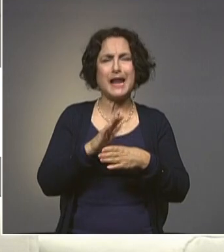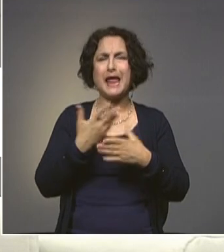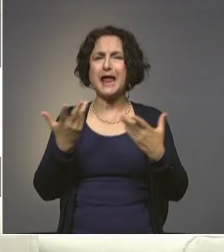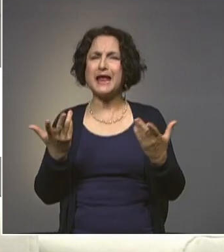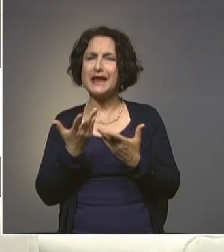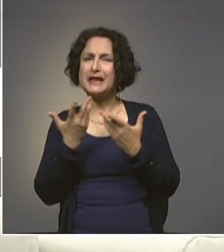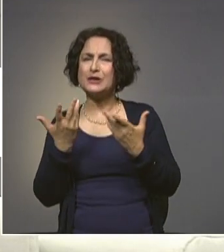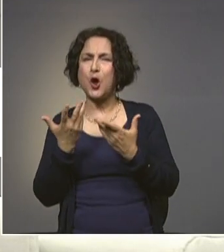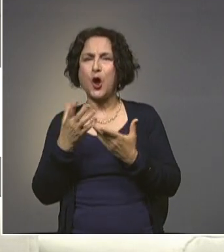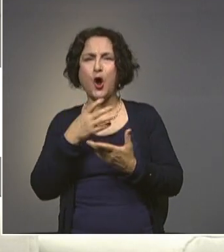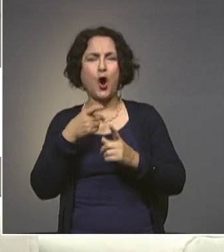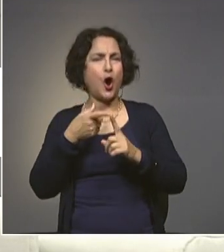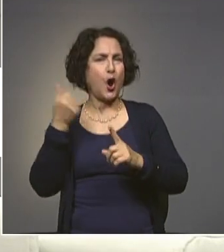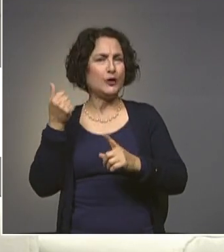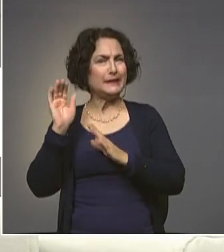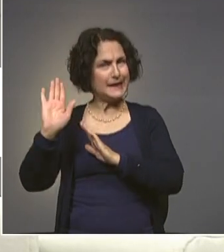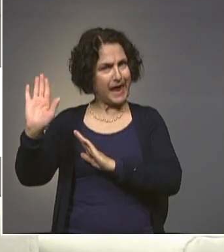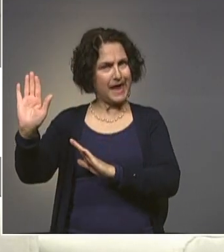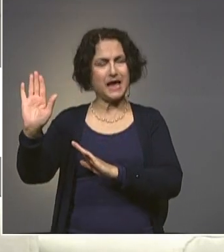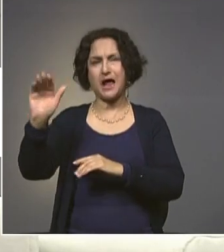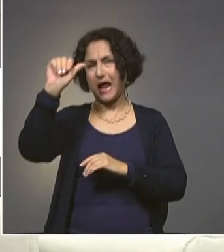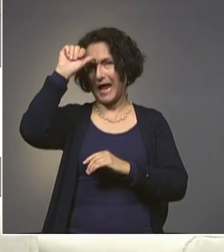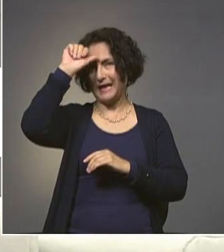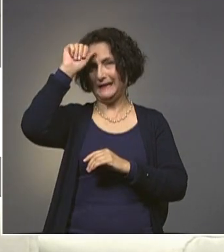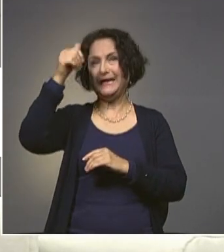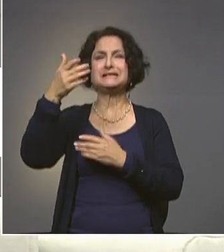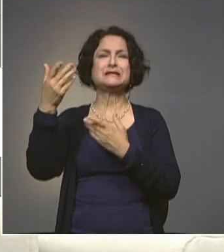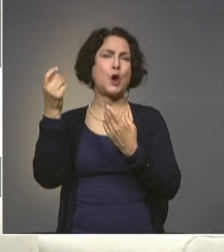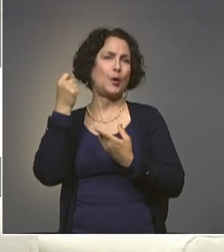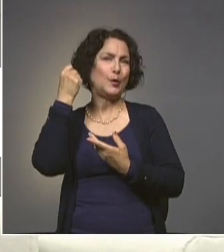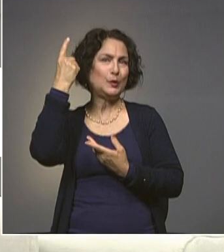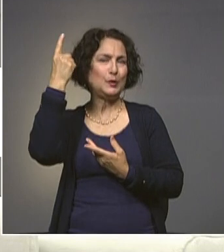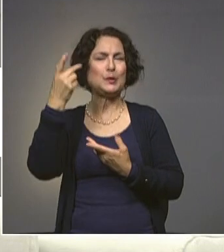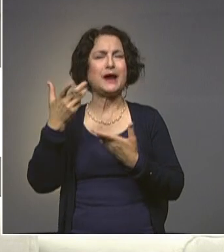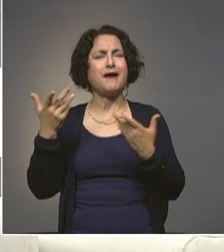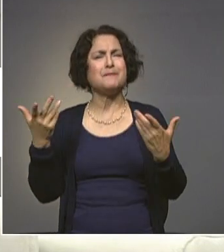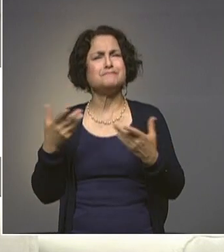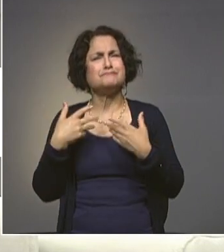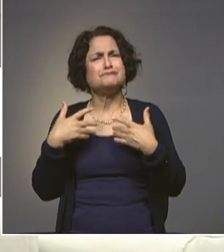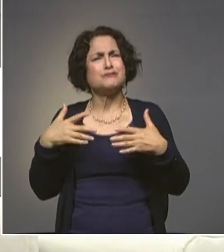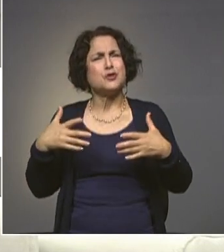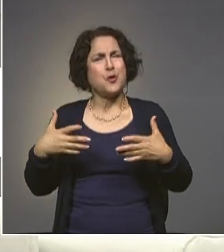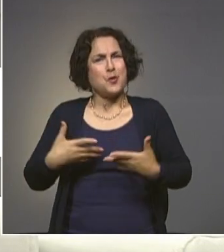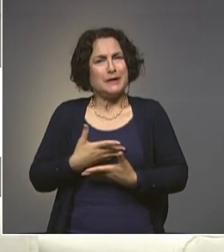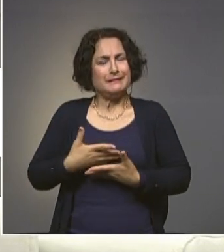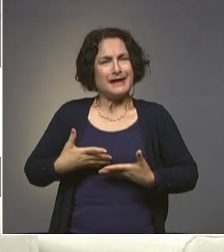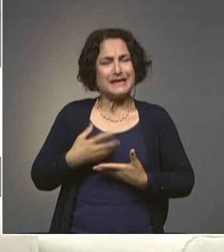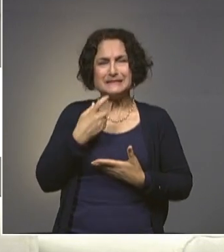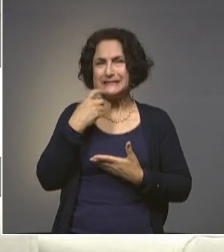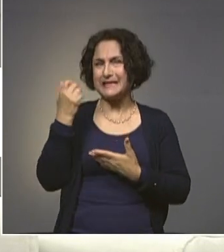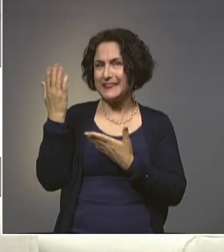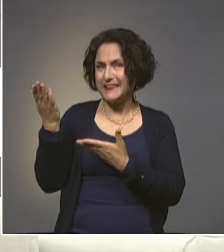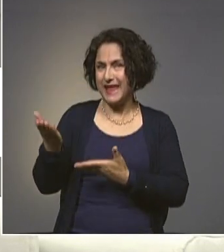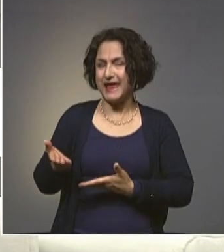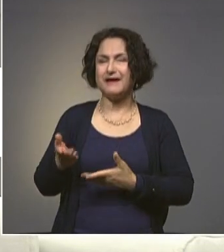според споделеното от нея, е индийската култура. Тя очевидно и естествено има често възможност да пътува до Индия. И това, между